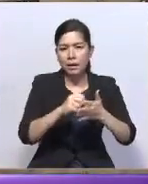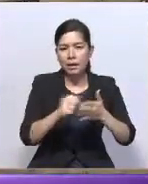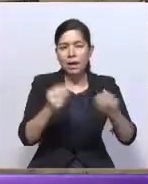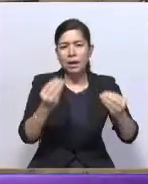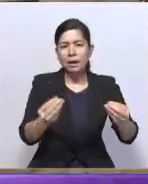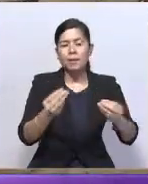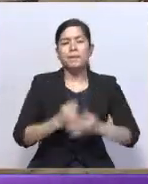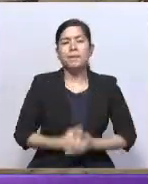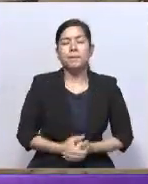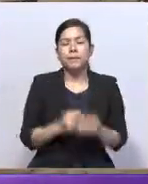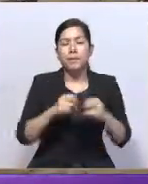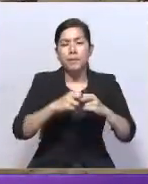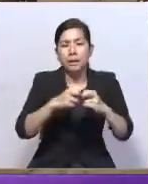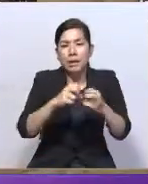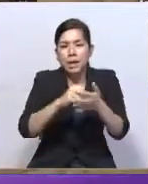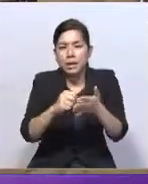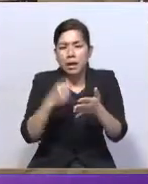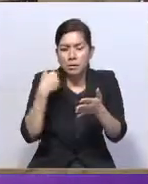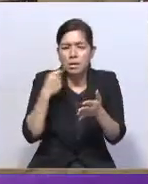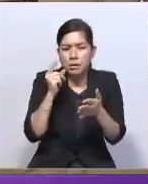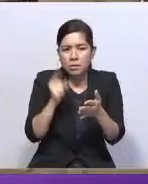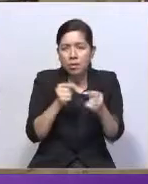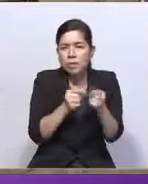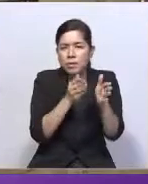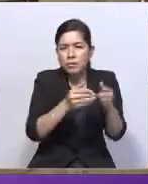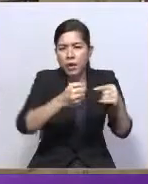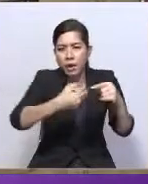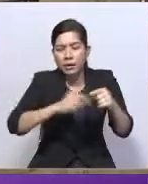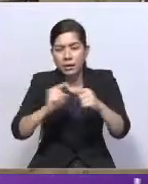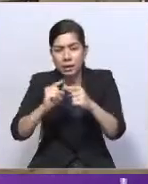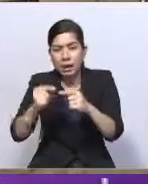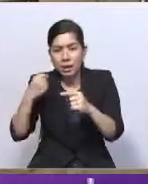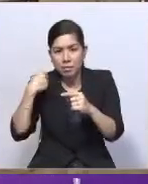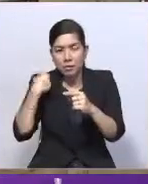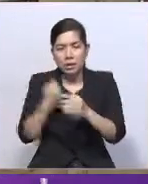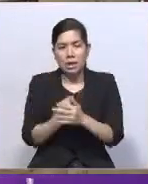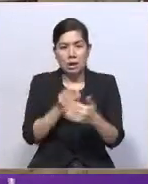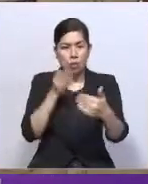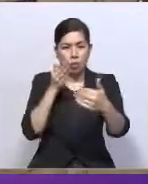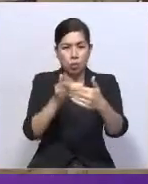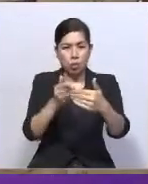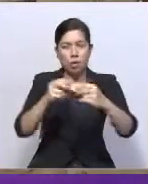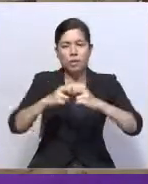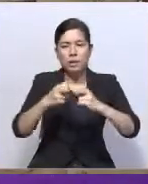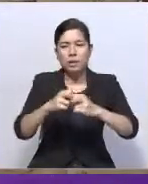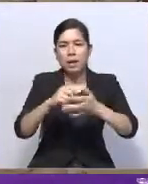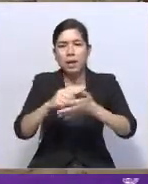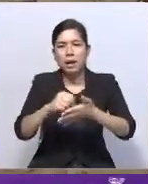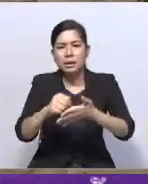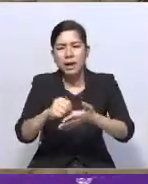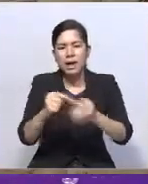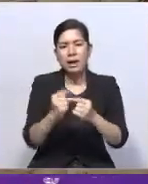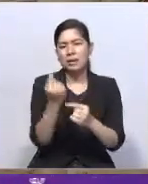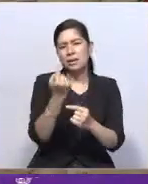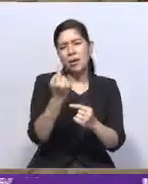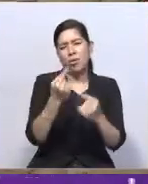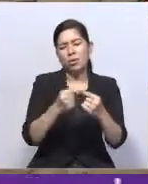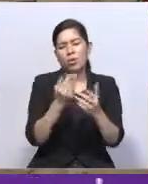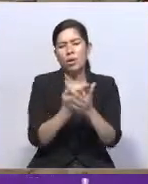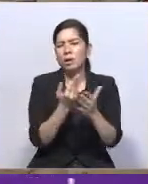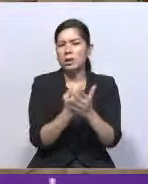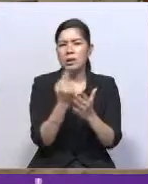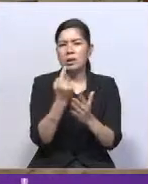เนี่ยมันต้องแก้ในหลายมิตินะครับเราไม่ใช่จะมุ่งไปสู่การแก้ปัญหาเพียงมิติแค่ราคาเ